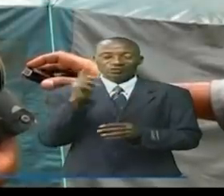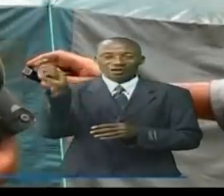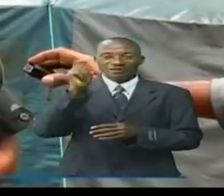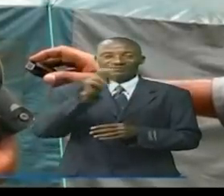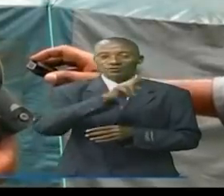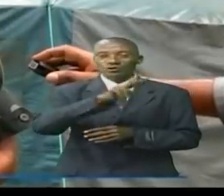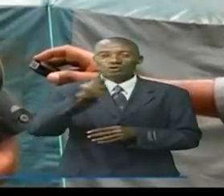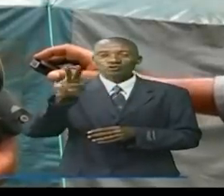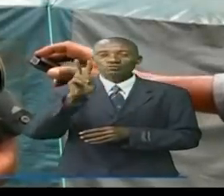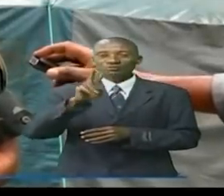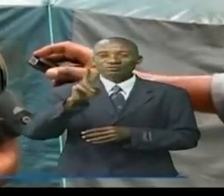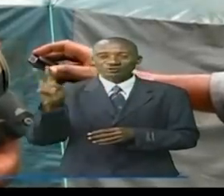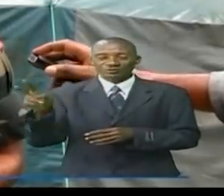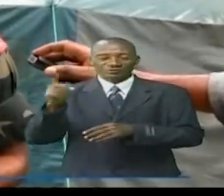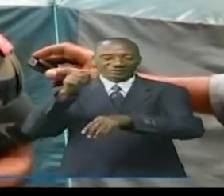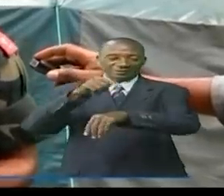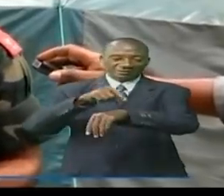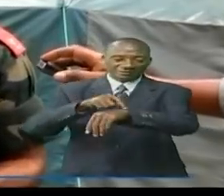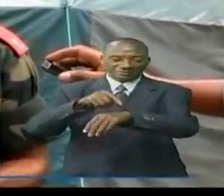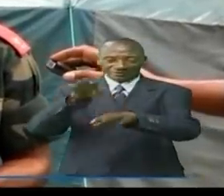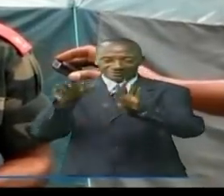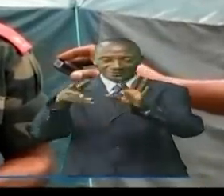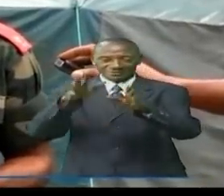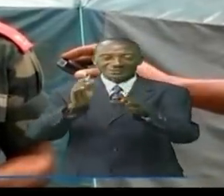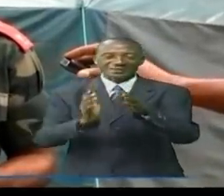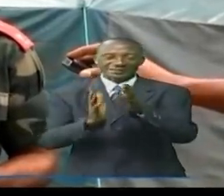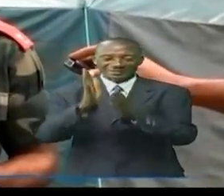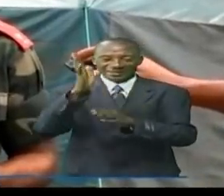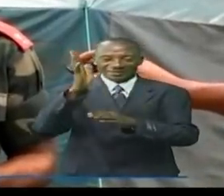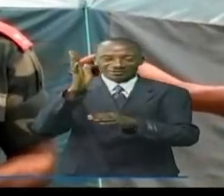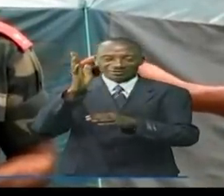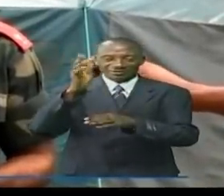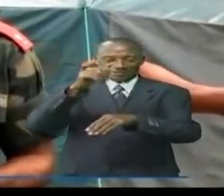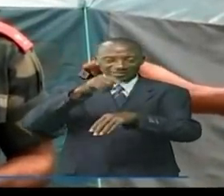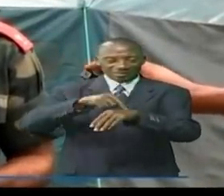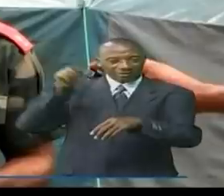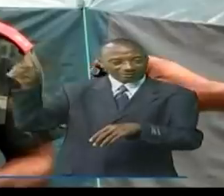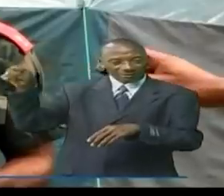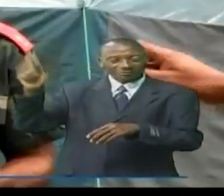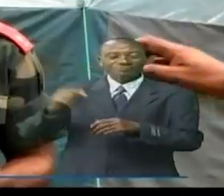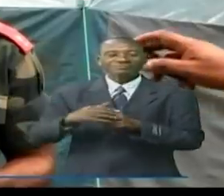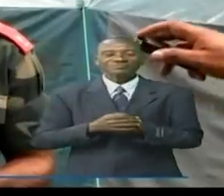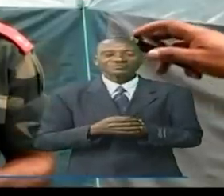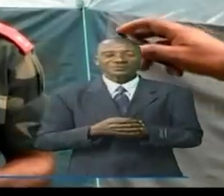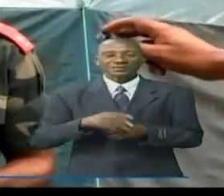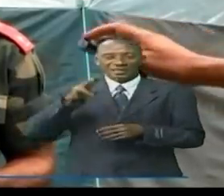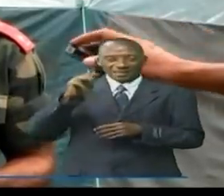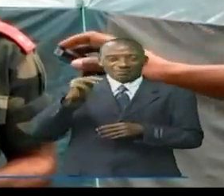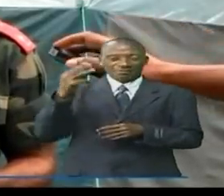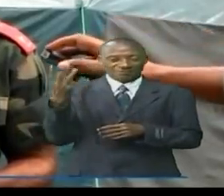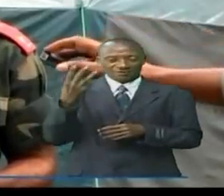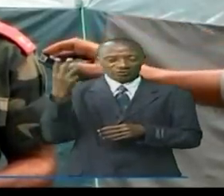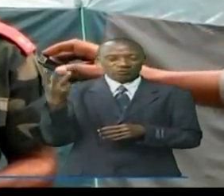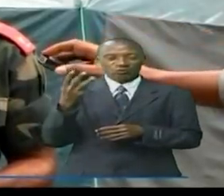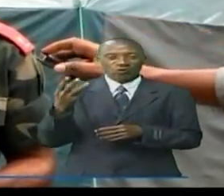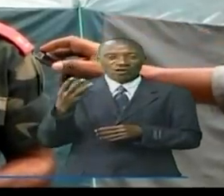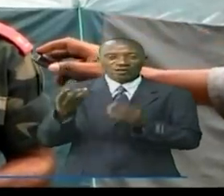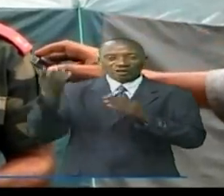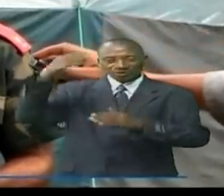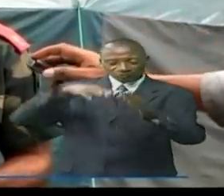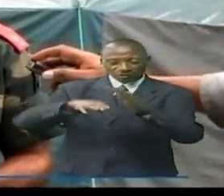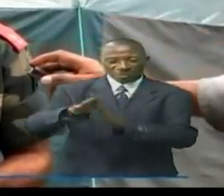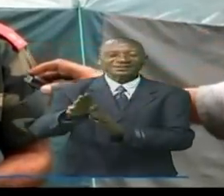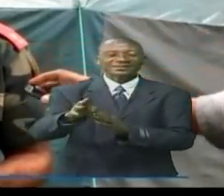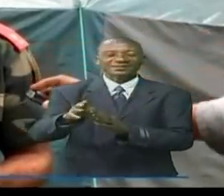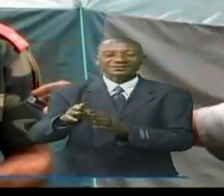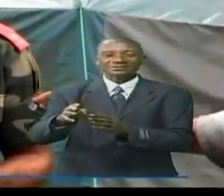2022, aux environs de 15 heures locales, le M23 a attaqué les positions des